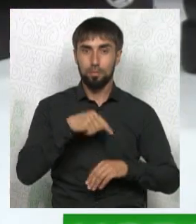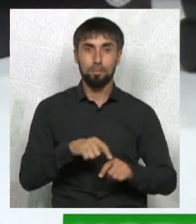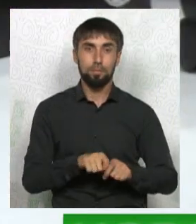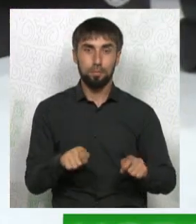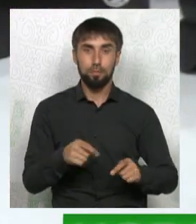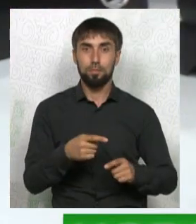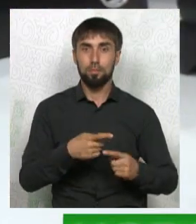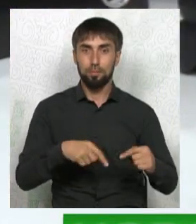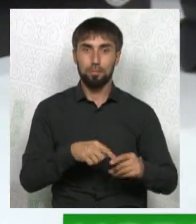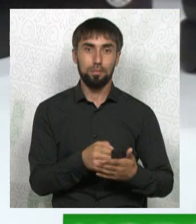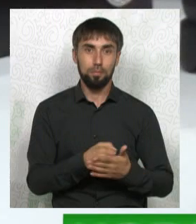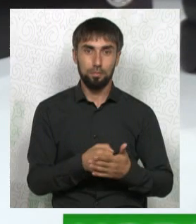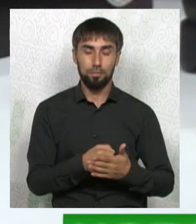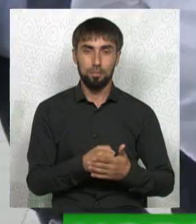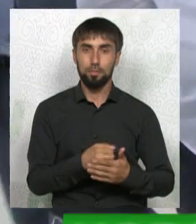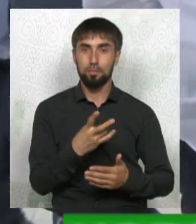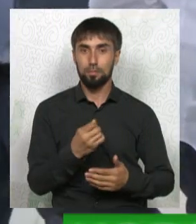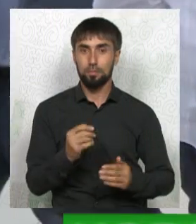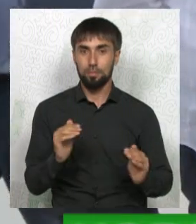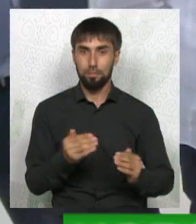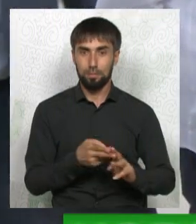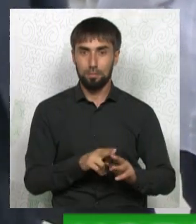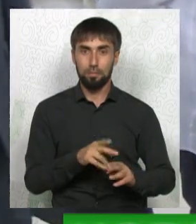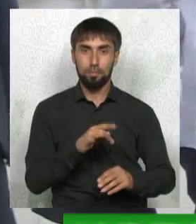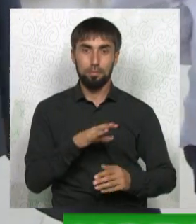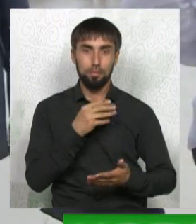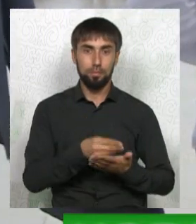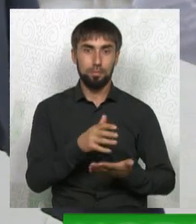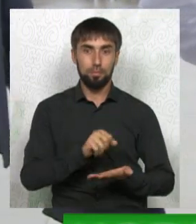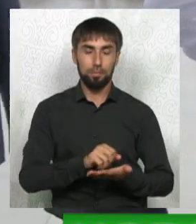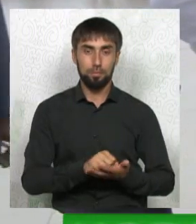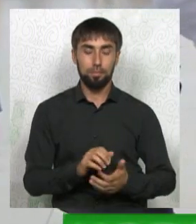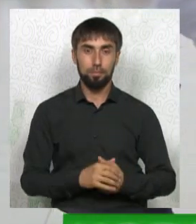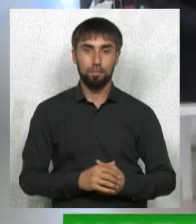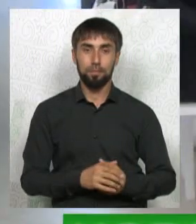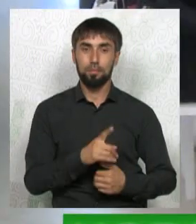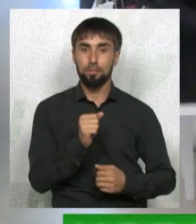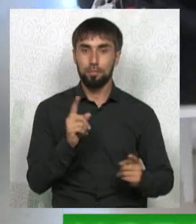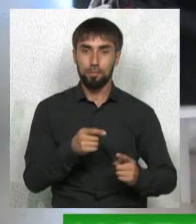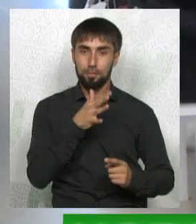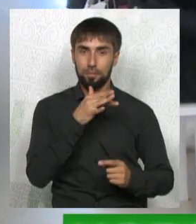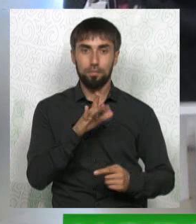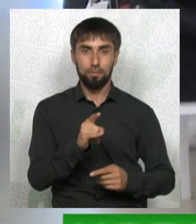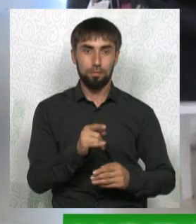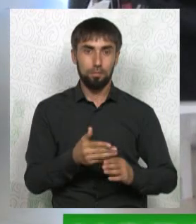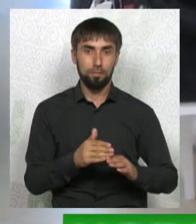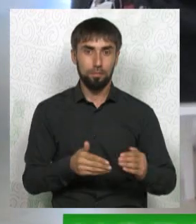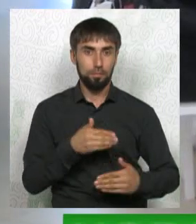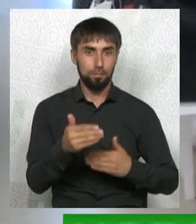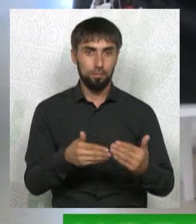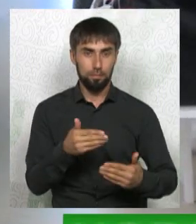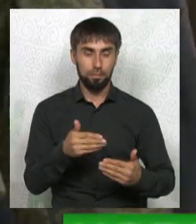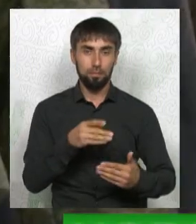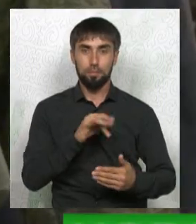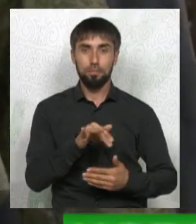открытия организации добились немалых результатов в своей деятельности. За короткое время вы продвинулись далеко вперед